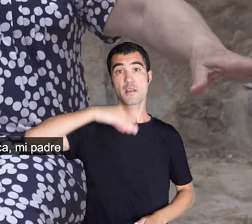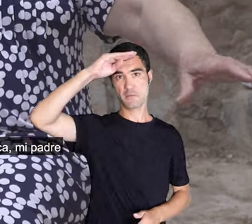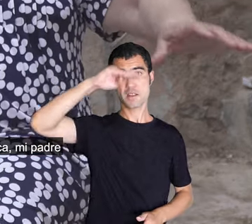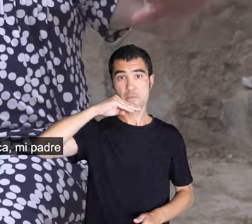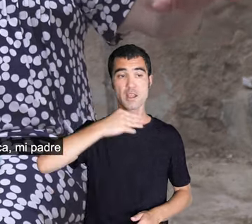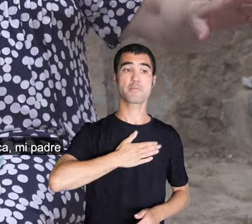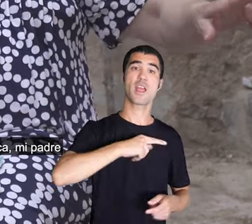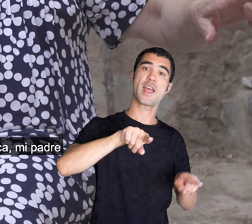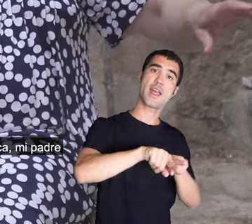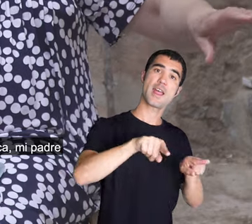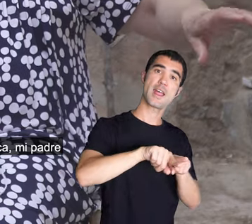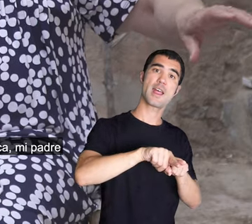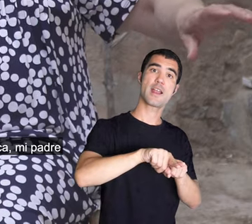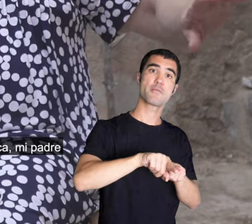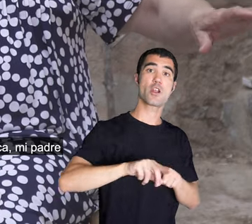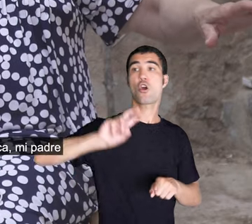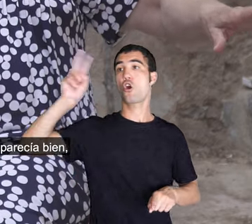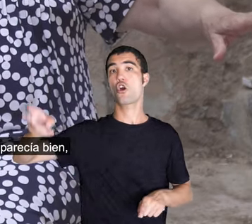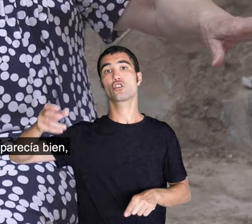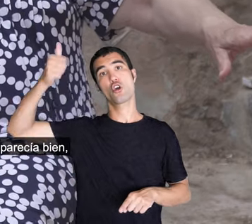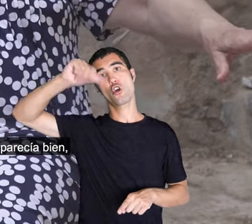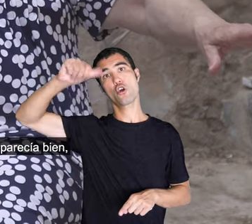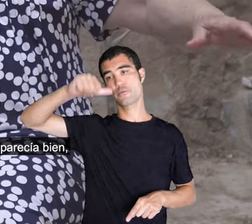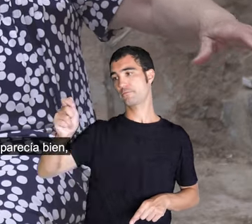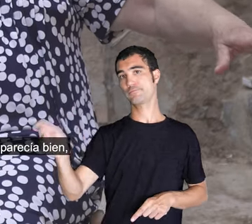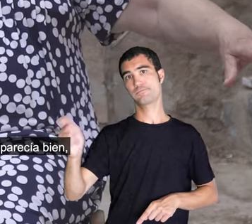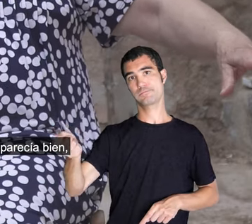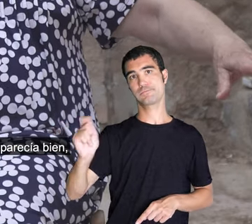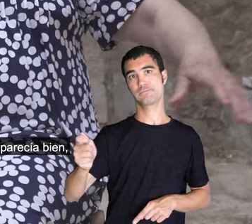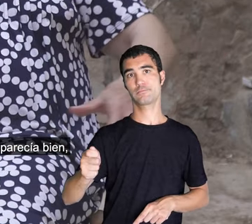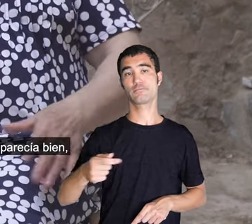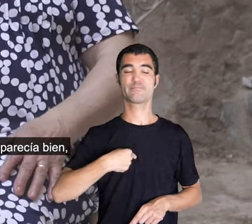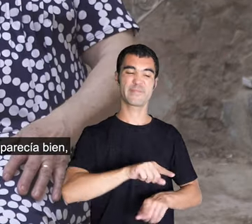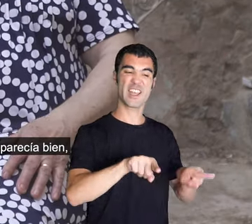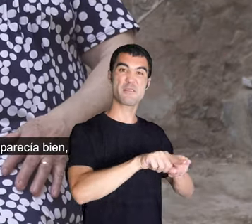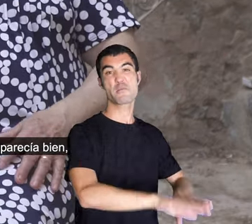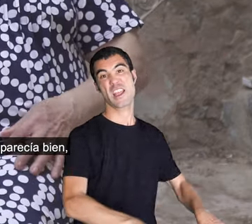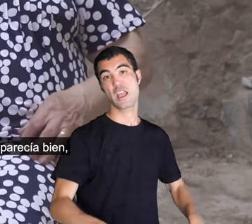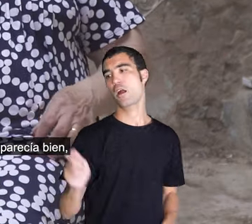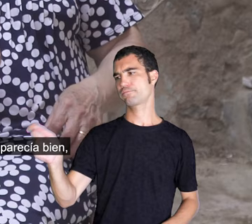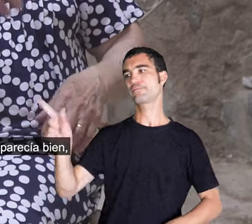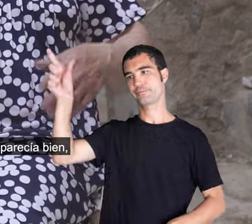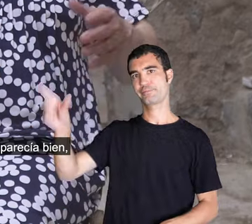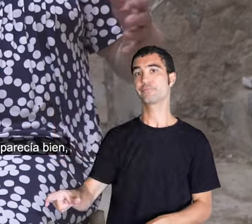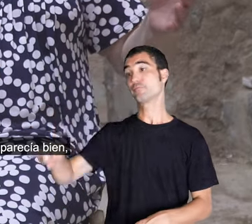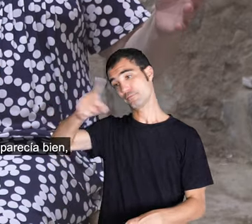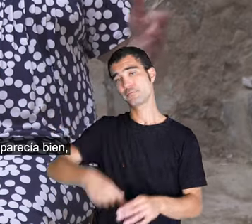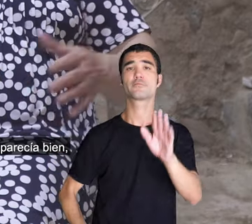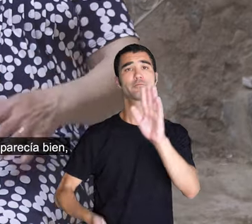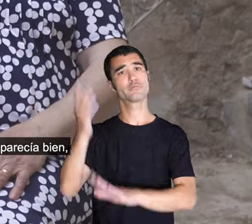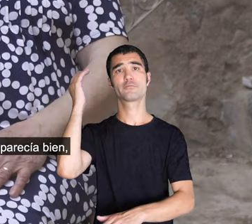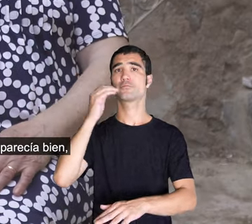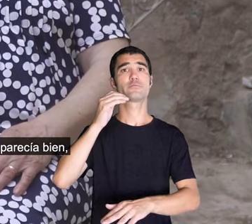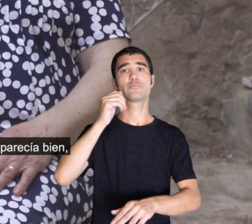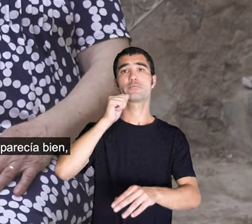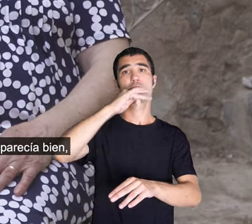germans, o un home que tenia, tenia un home, quan els meus germans eren petits, i se n'anaven, i calaven per allà